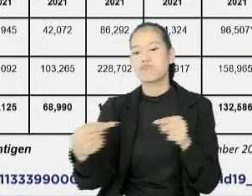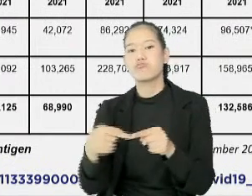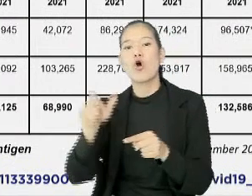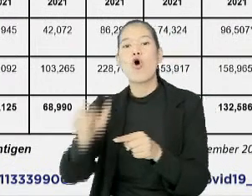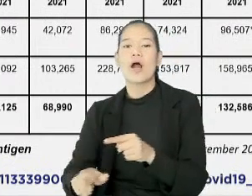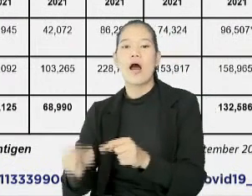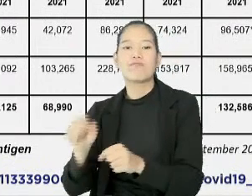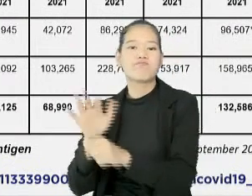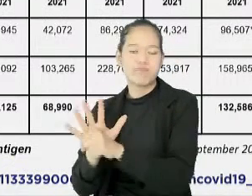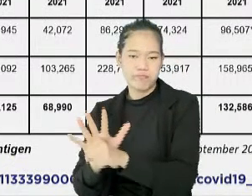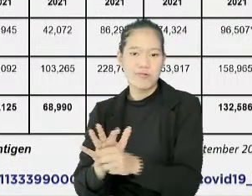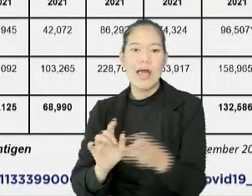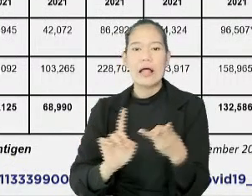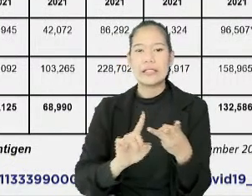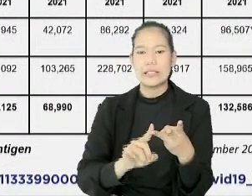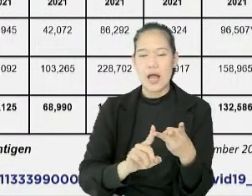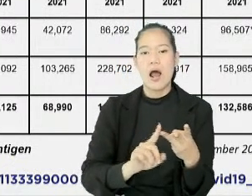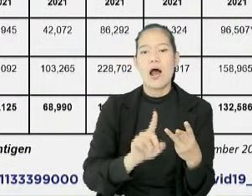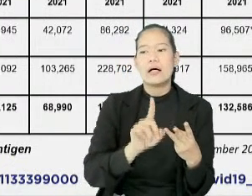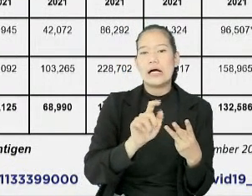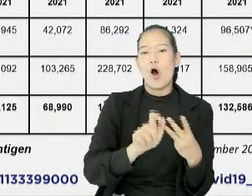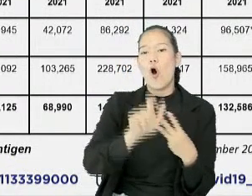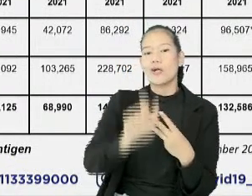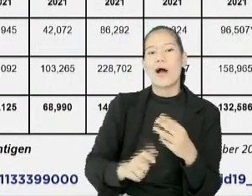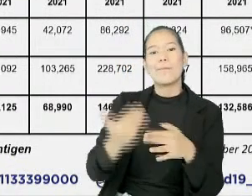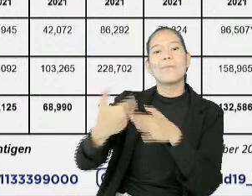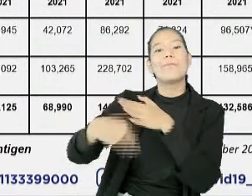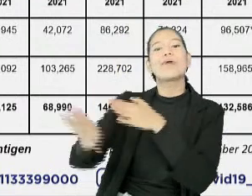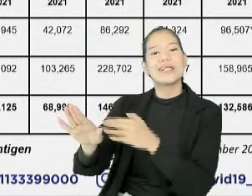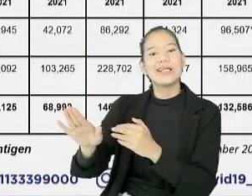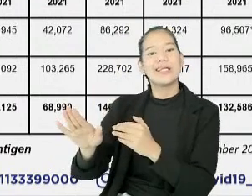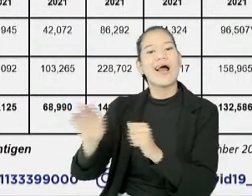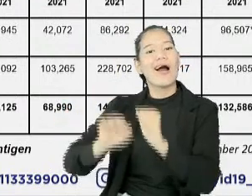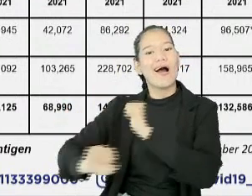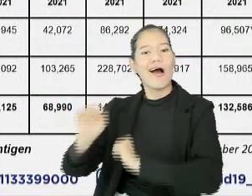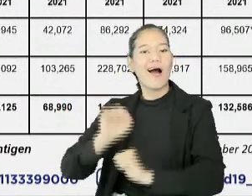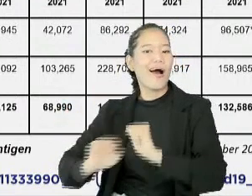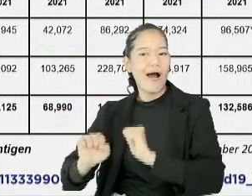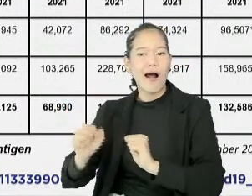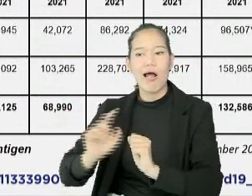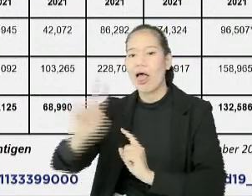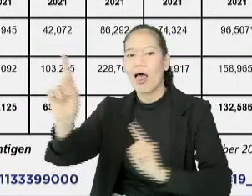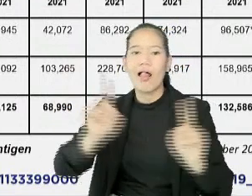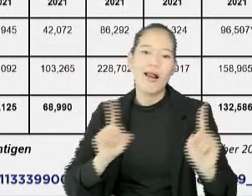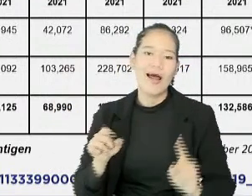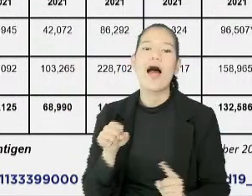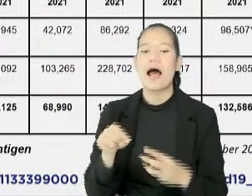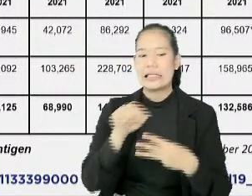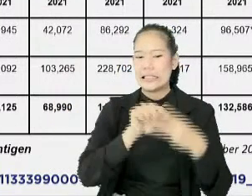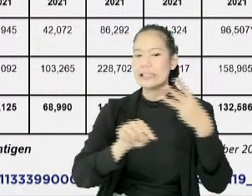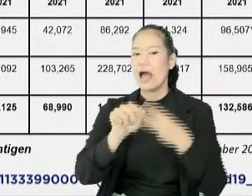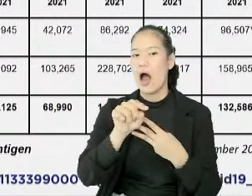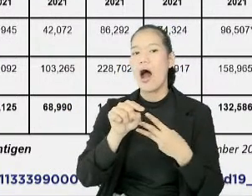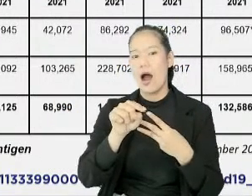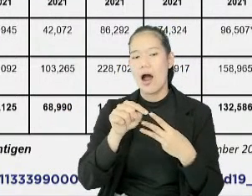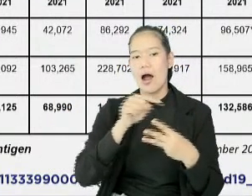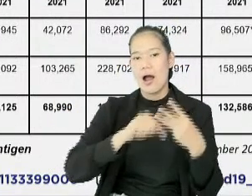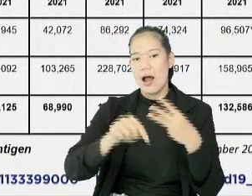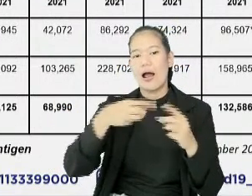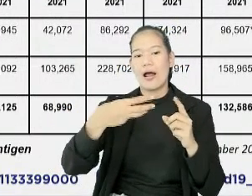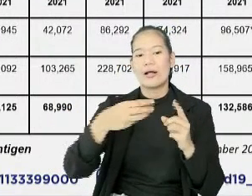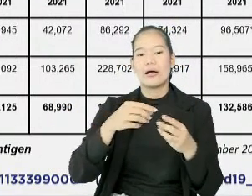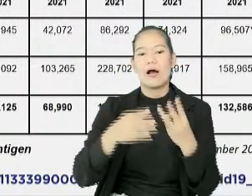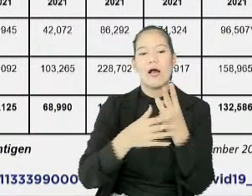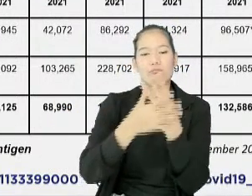nah ini yang merupakan orang-orang yang perlu untuk kita periksa gitu hasil penyelidikan epidemiologi itu yang lebih lebih benar